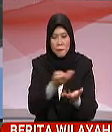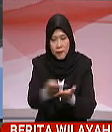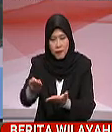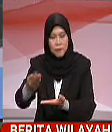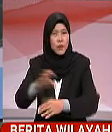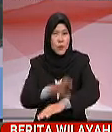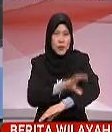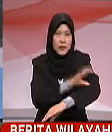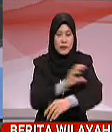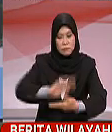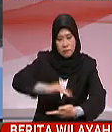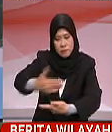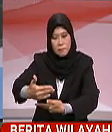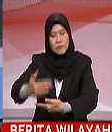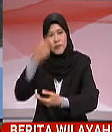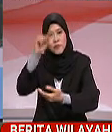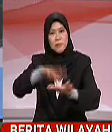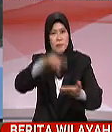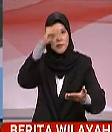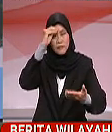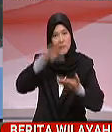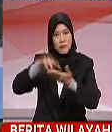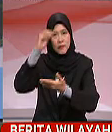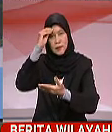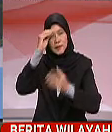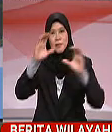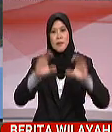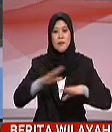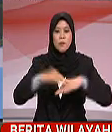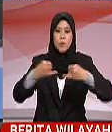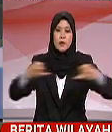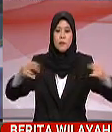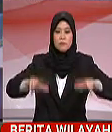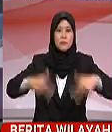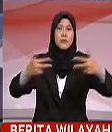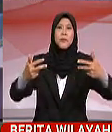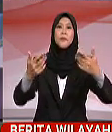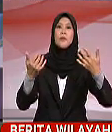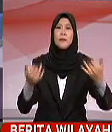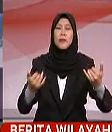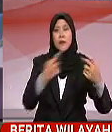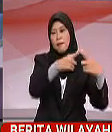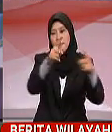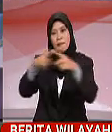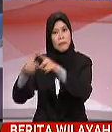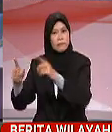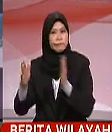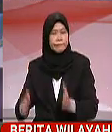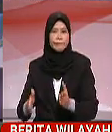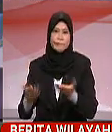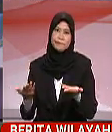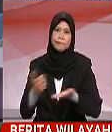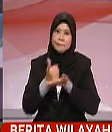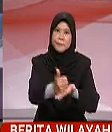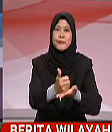bimbit bagi menghadapi sesi pengajaran dan pembelajaran secara dalam talian mendapat perhatian pelbagai pihak. Pertubuhan